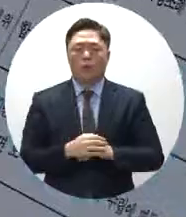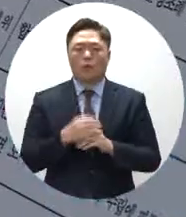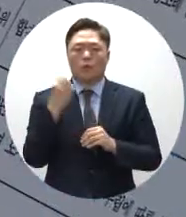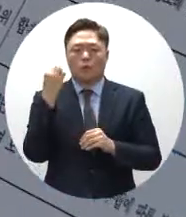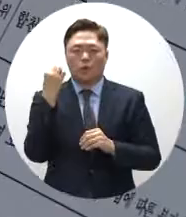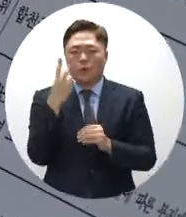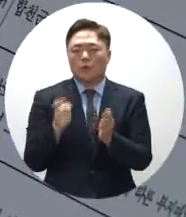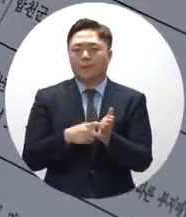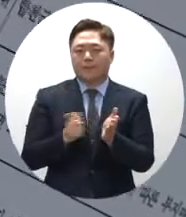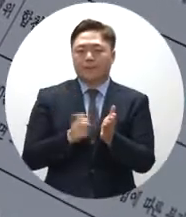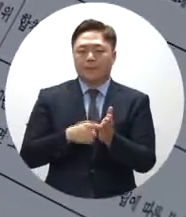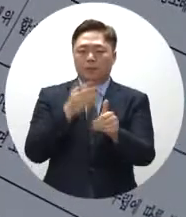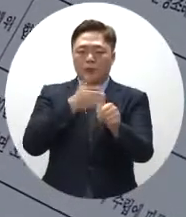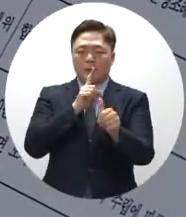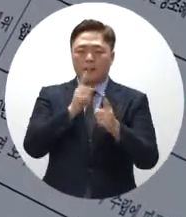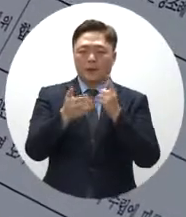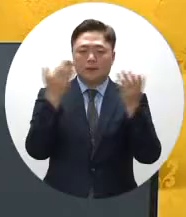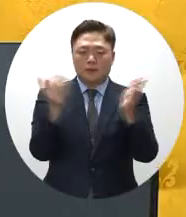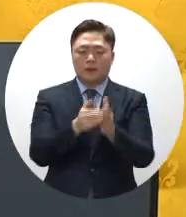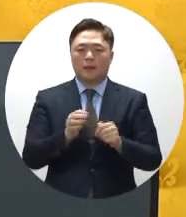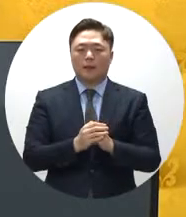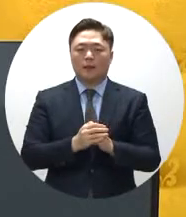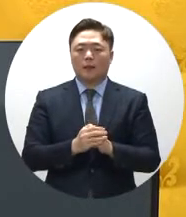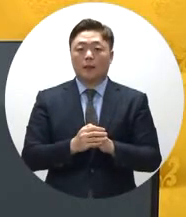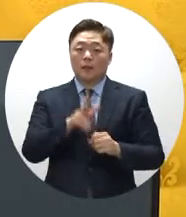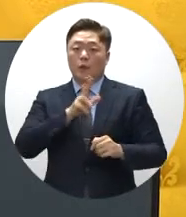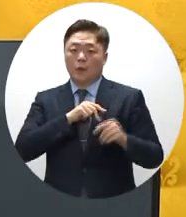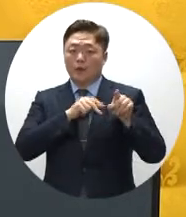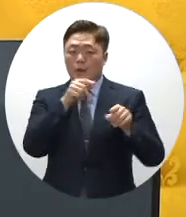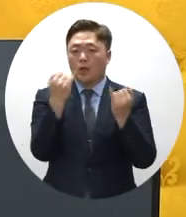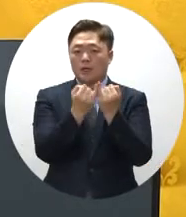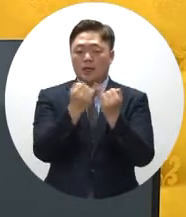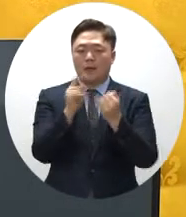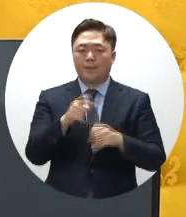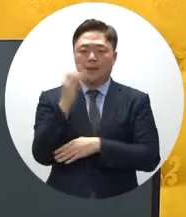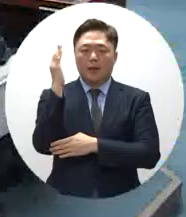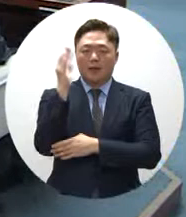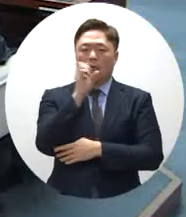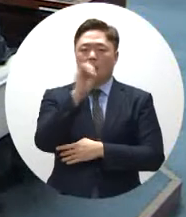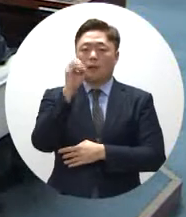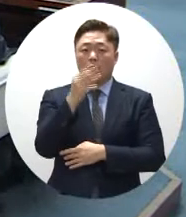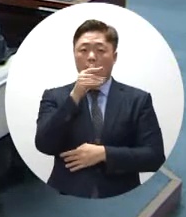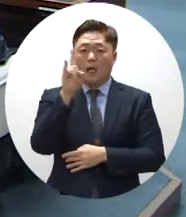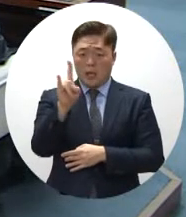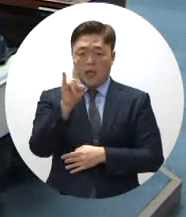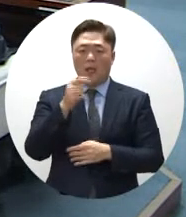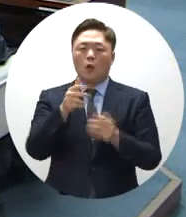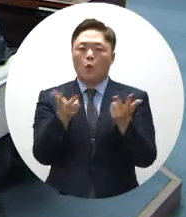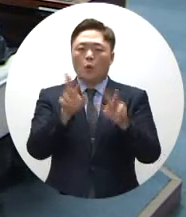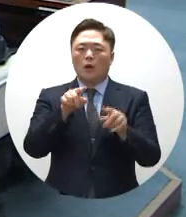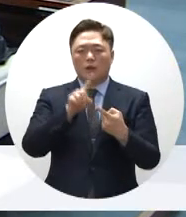사업을 수행해주길 촉구했습니다. 신경자 의원은 5분 자유발언에서 이래공원 명칭에 대해